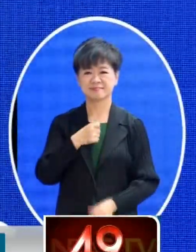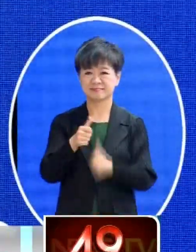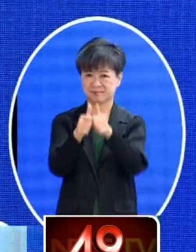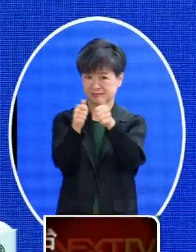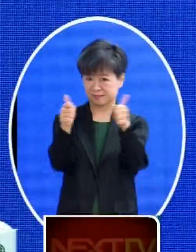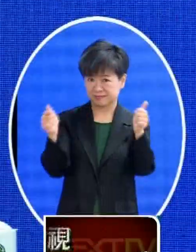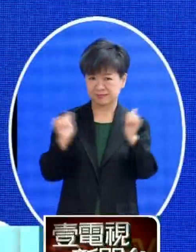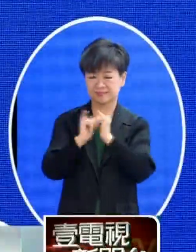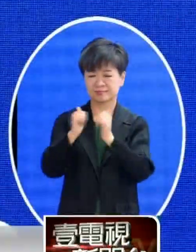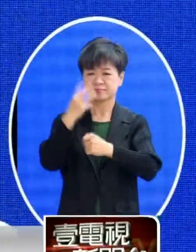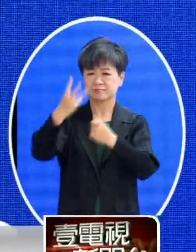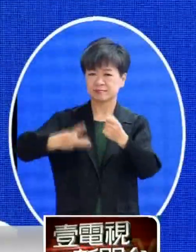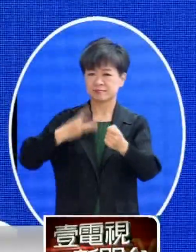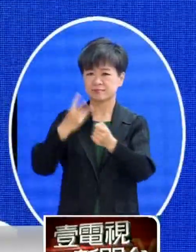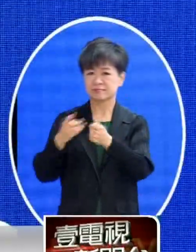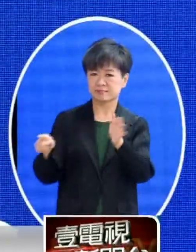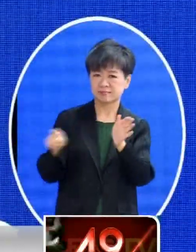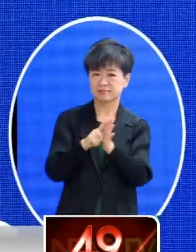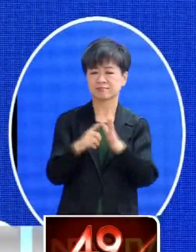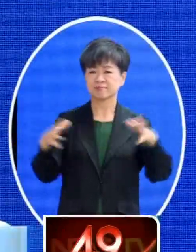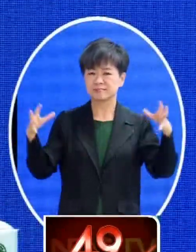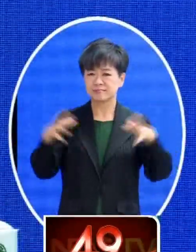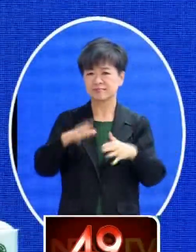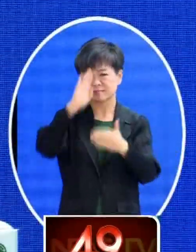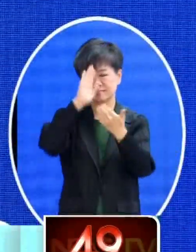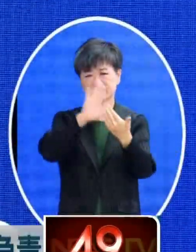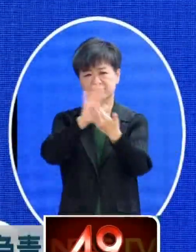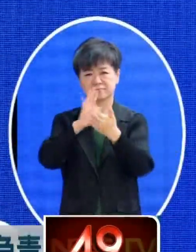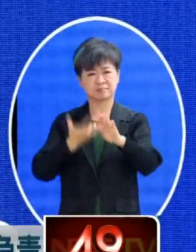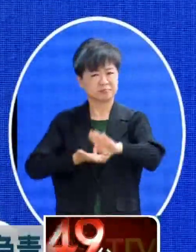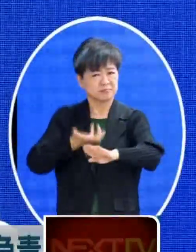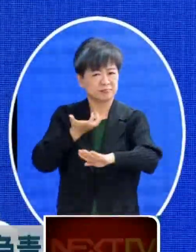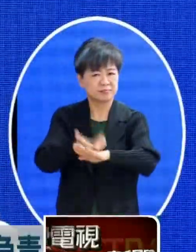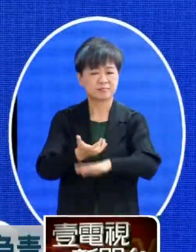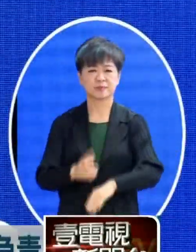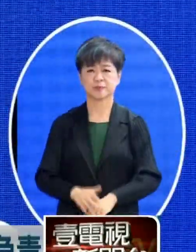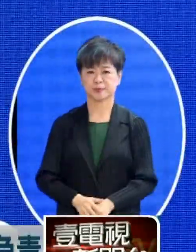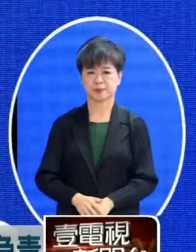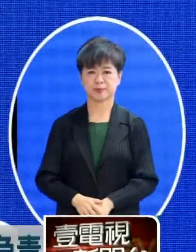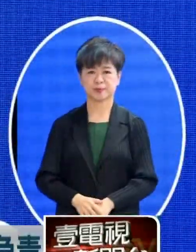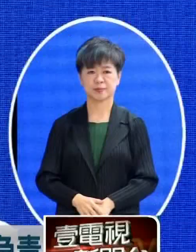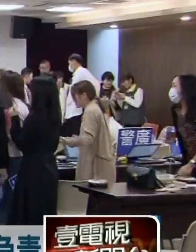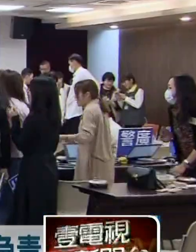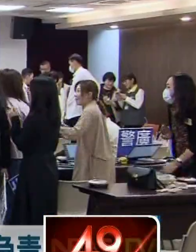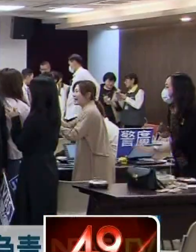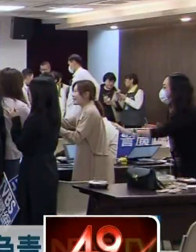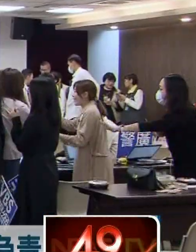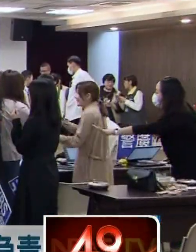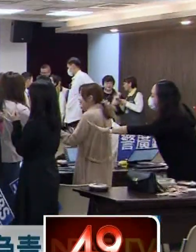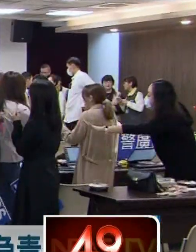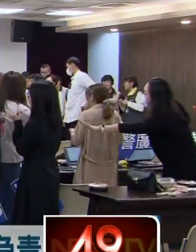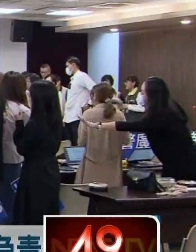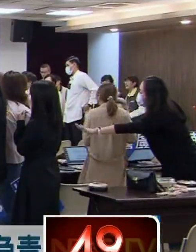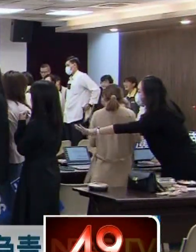人在这3年当中参与防疫的这个付出的这些过程。